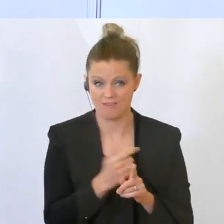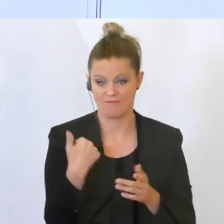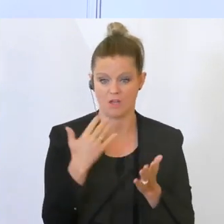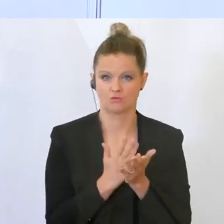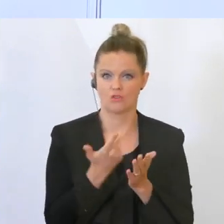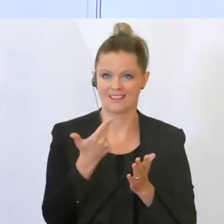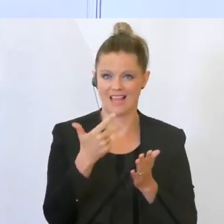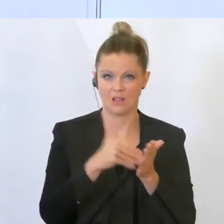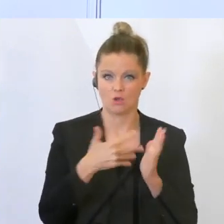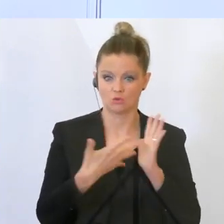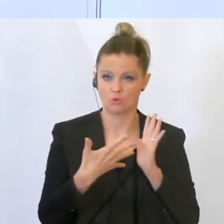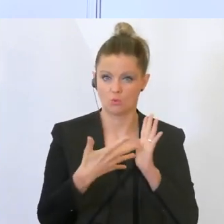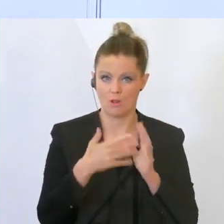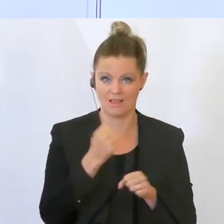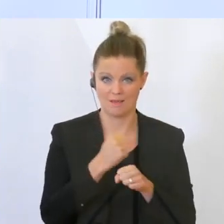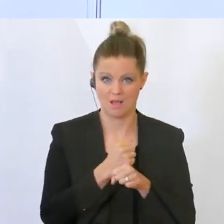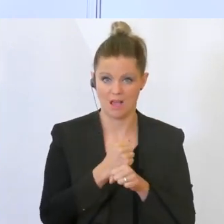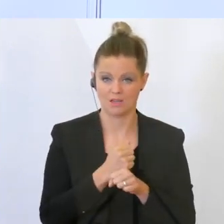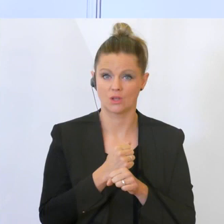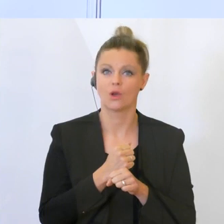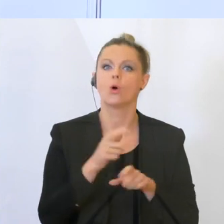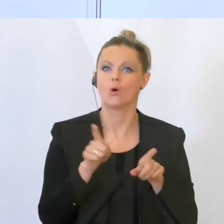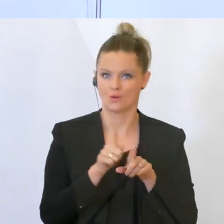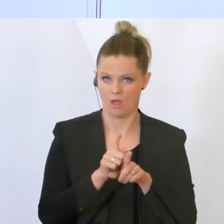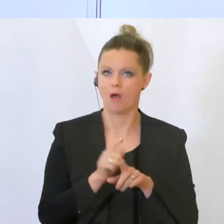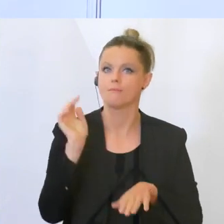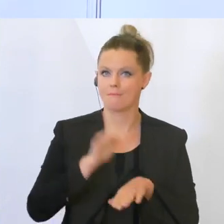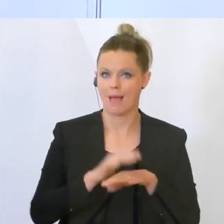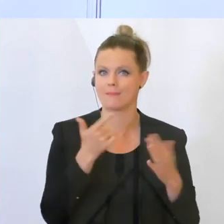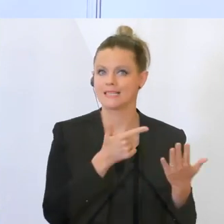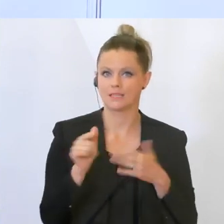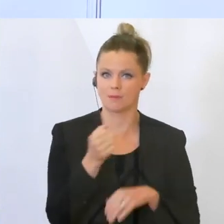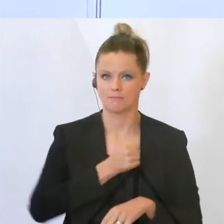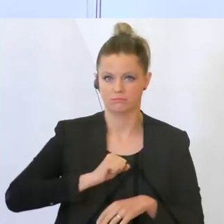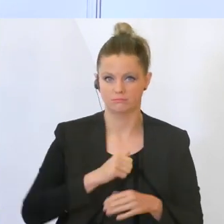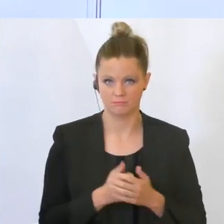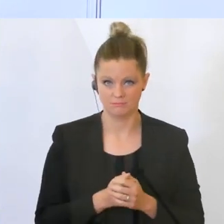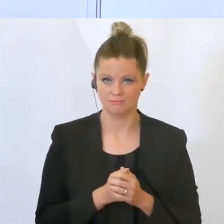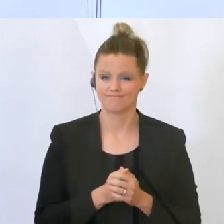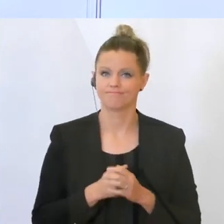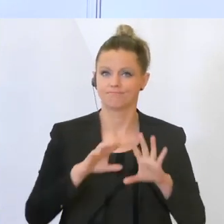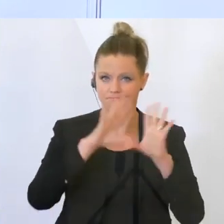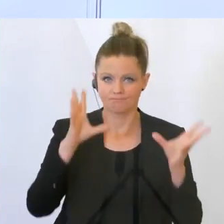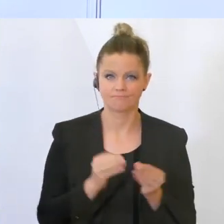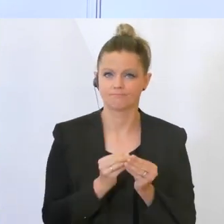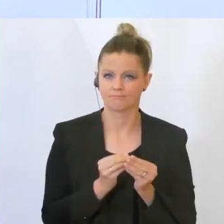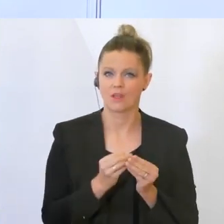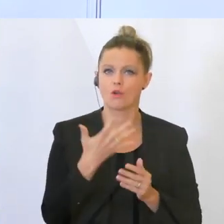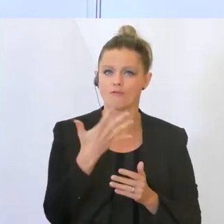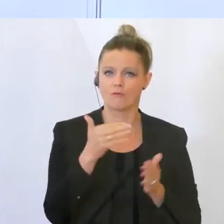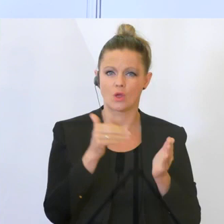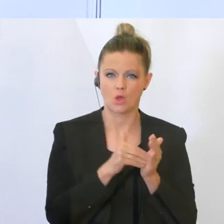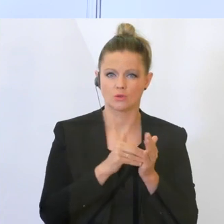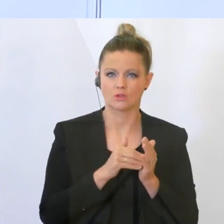Kontrollen durchgeführt worden und ca. 700 Verstöße auch aufgenommen worden. Es sind knapp 5000 Kontrollmitteilungen an